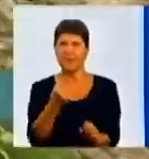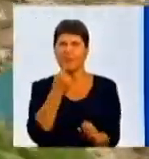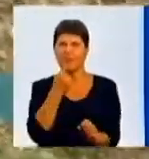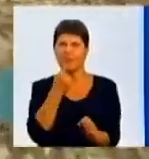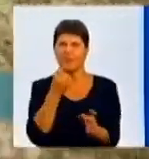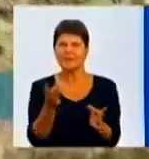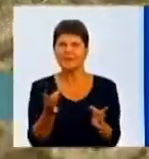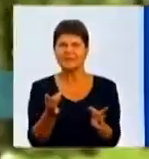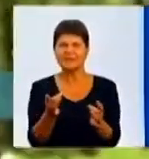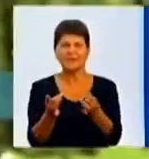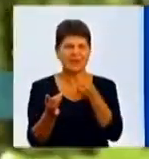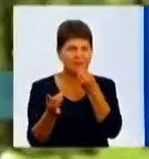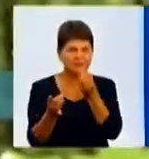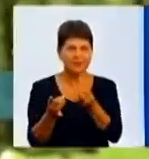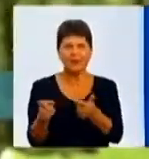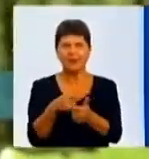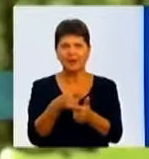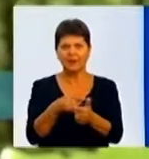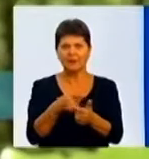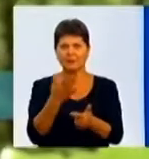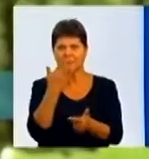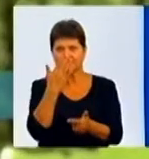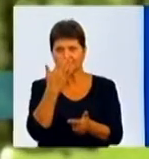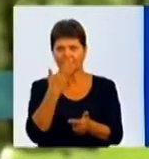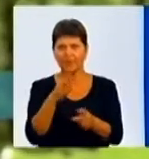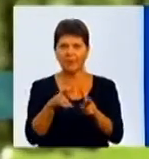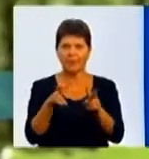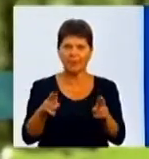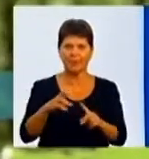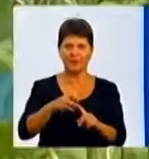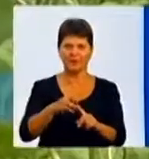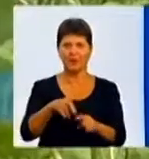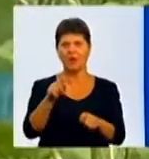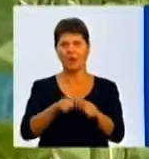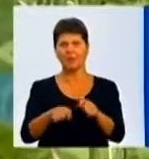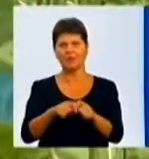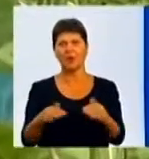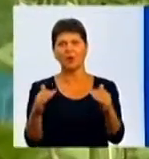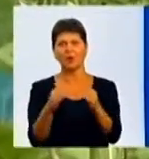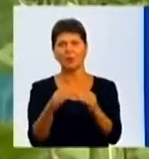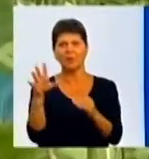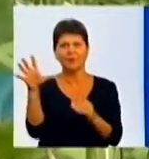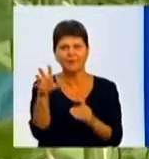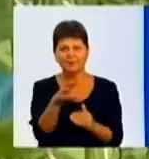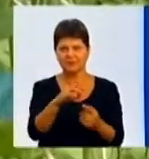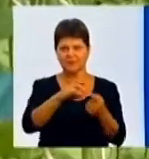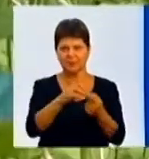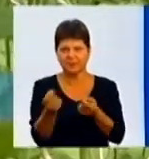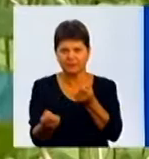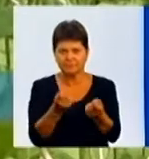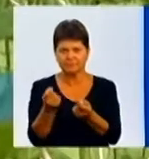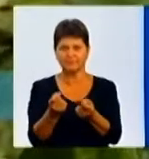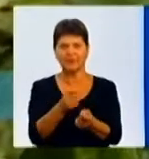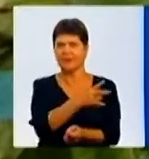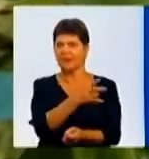на смак або довіряти опису запаху, типового для якогось гриба. Перевіряйте вдома всі зібрані гриби. Не